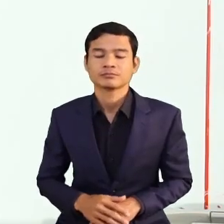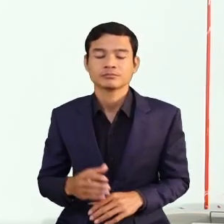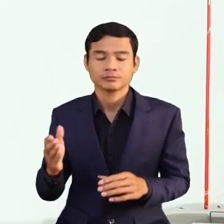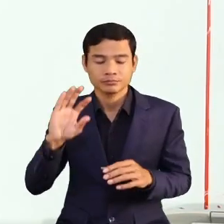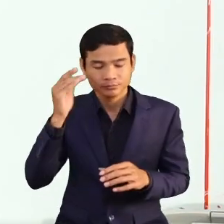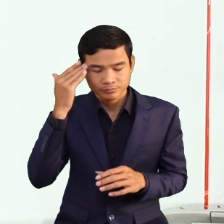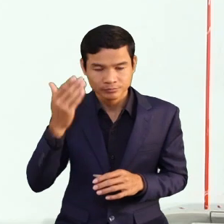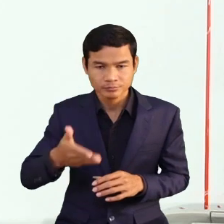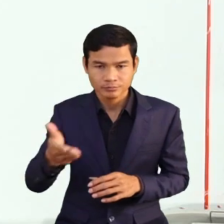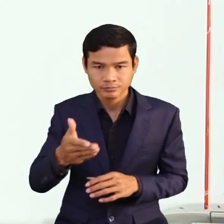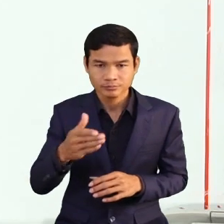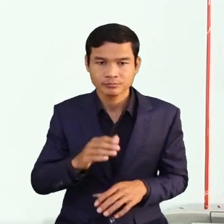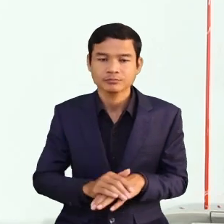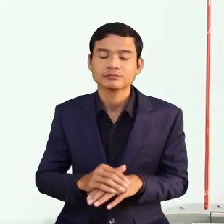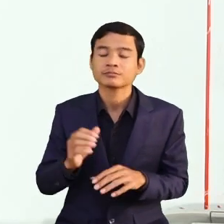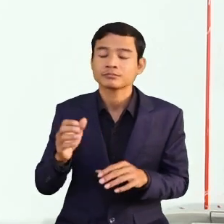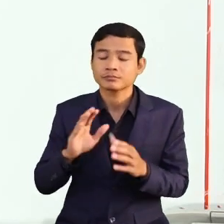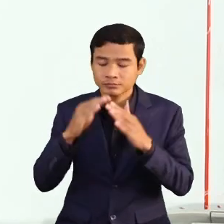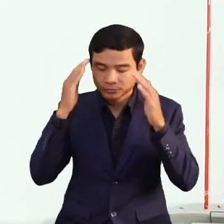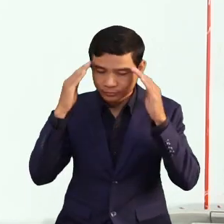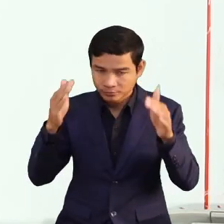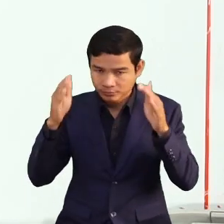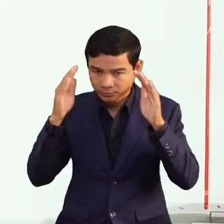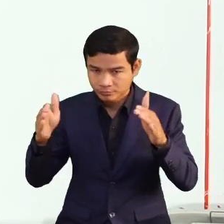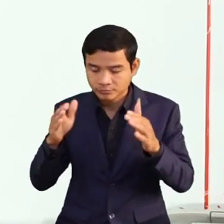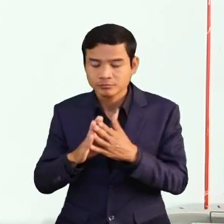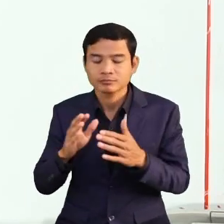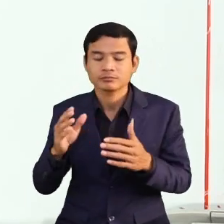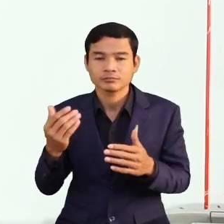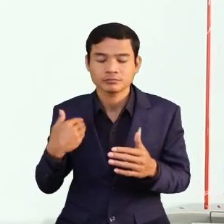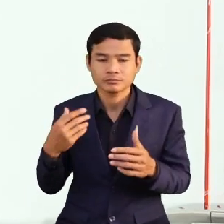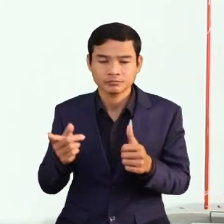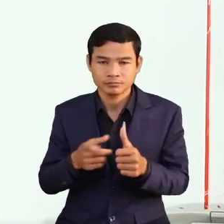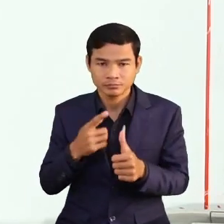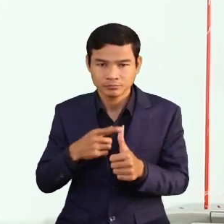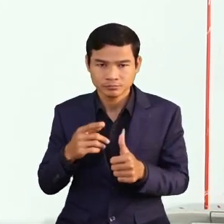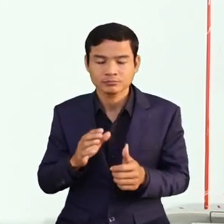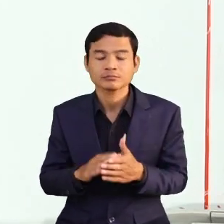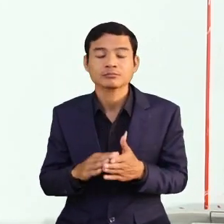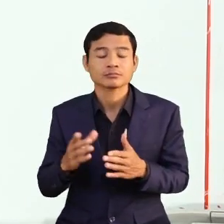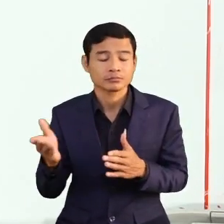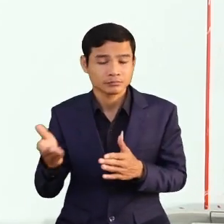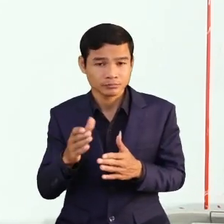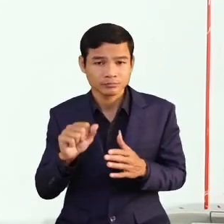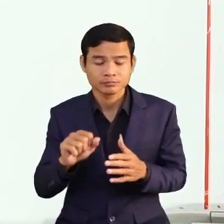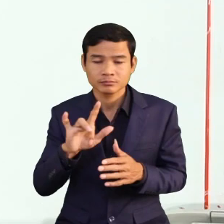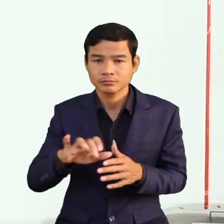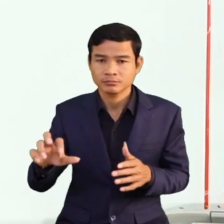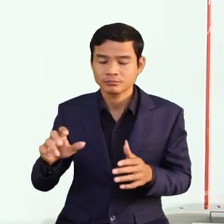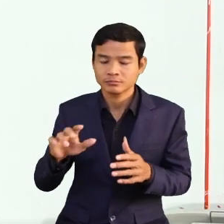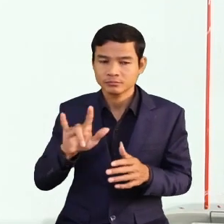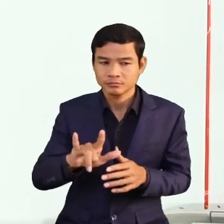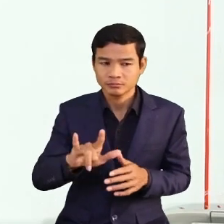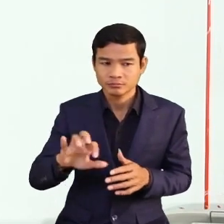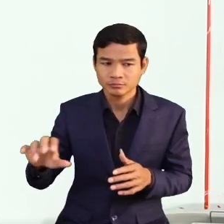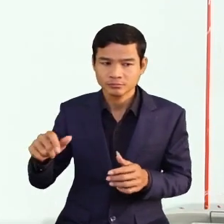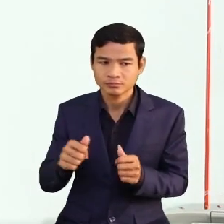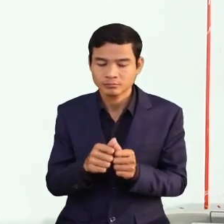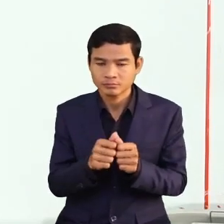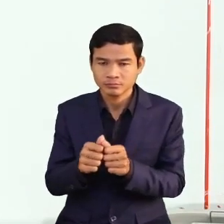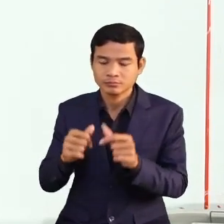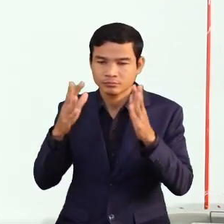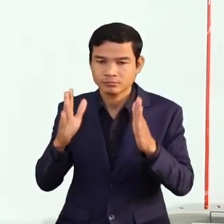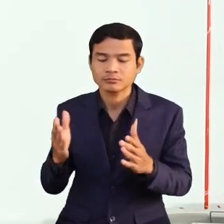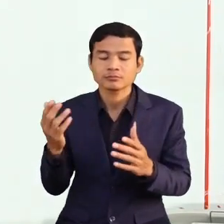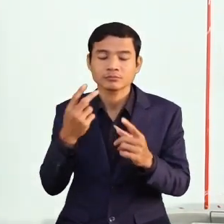để group sắm prakap đại dục chế tắc đạn á bản ta tiệt nè cho con chập đam sắm prakap rum chum muôn để group bình mật đòn ta mờ mờ ta bịa